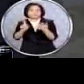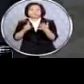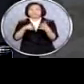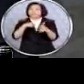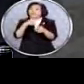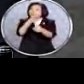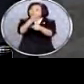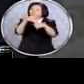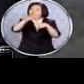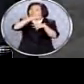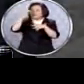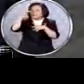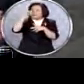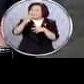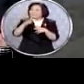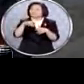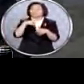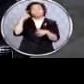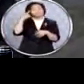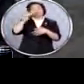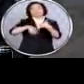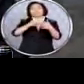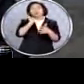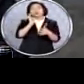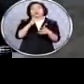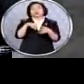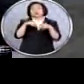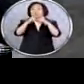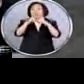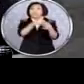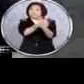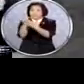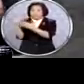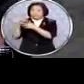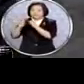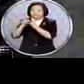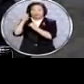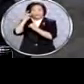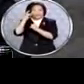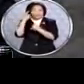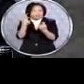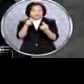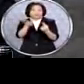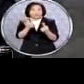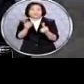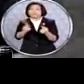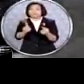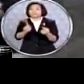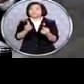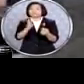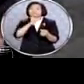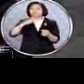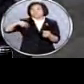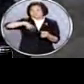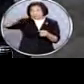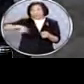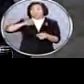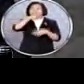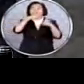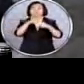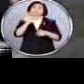容易答复，我们所有的台湾人都有个真正的共识，那就是我们都是台湾